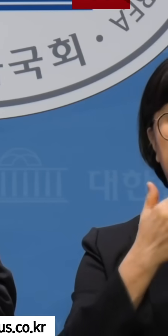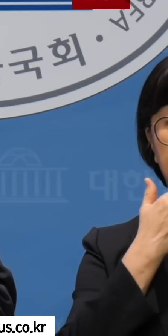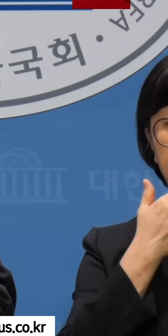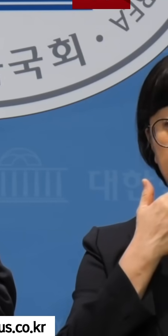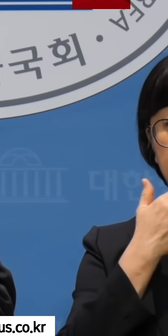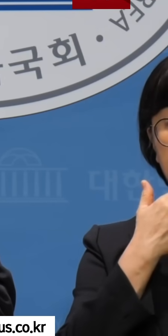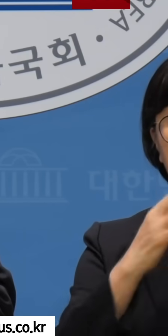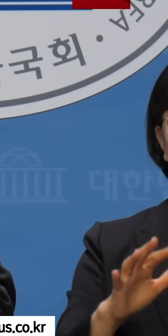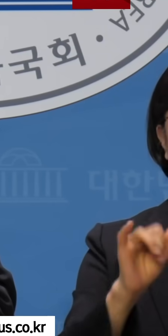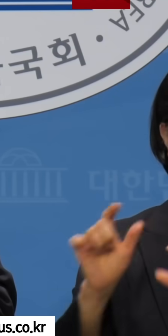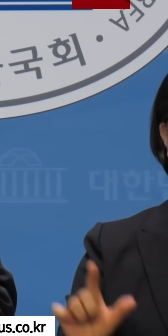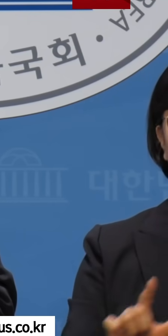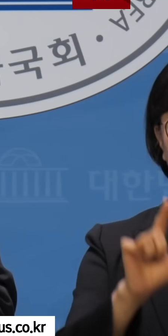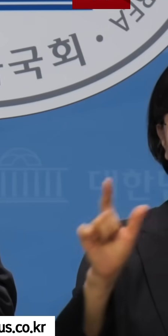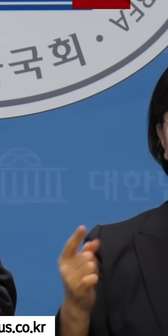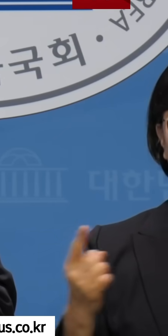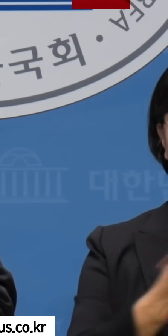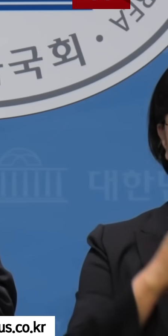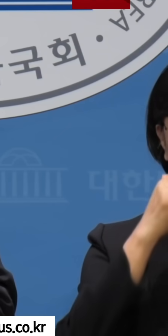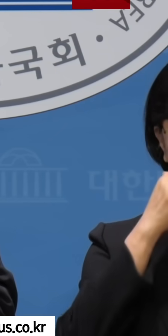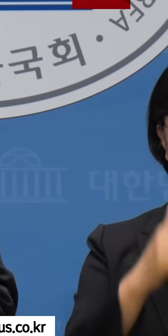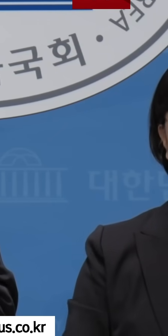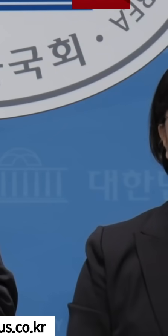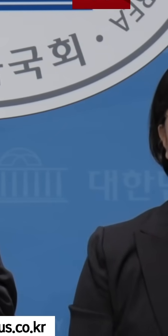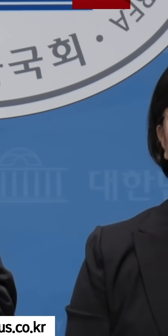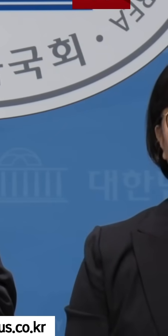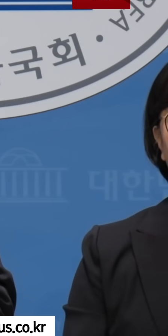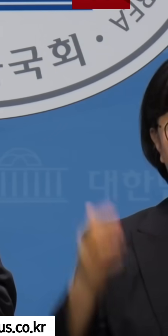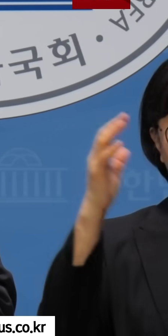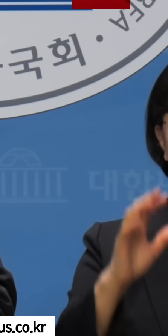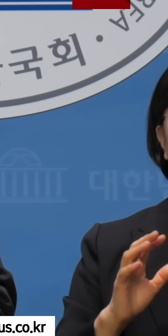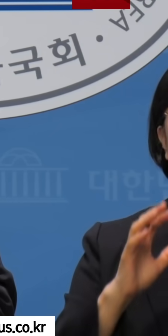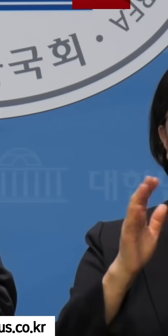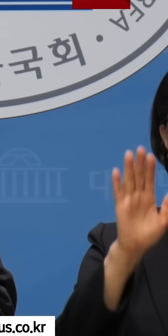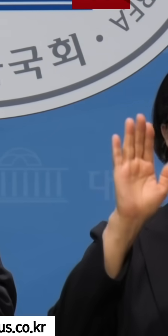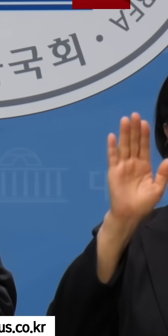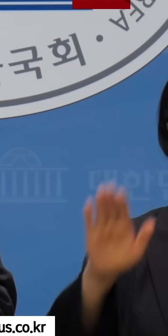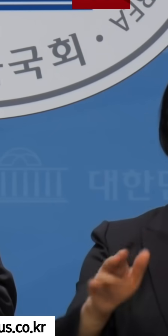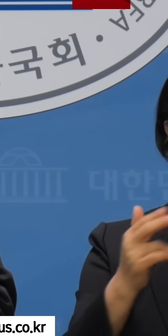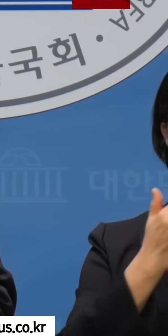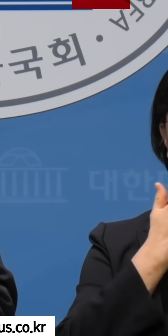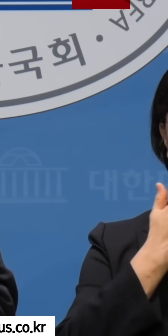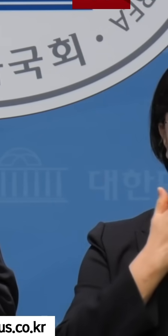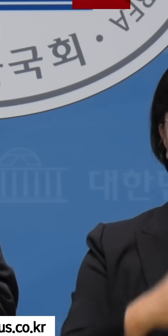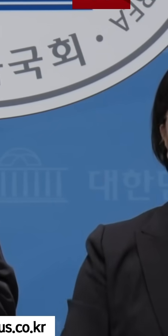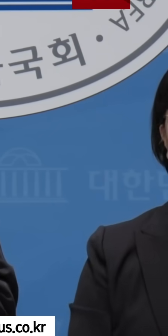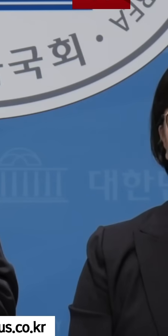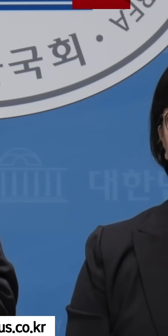않고는 국민의 삶을 바꿀 수 없습니다. 대한민국에 미래가 없습니다.